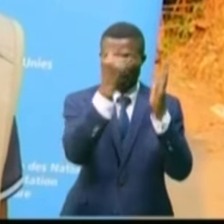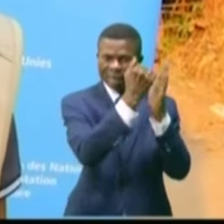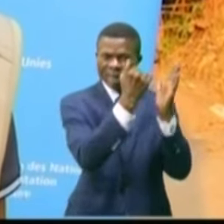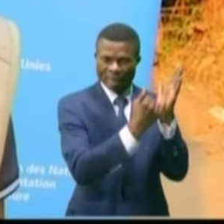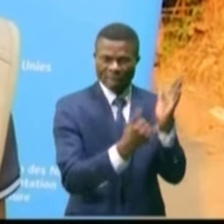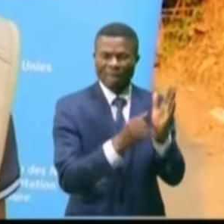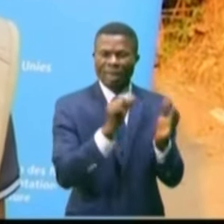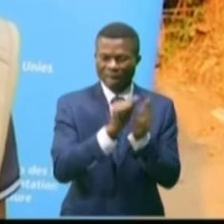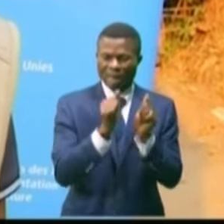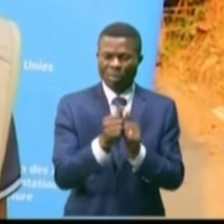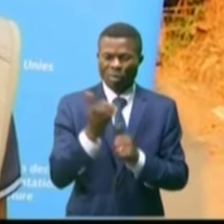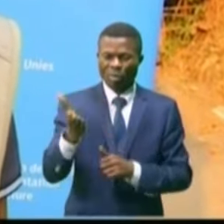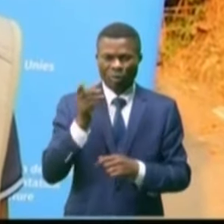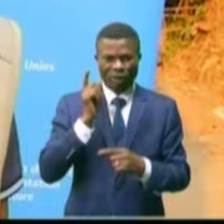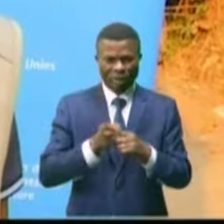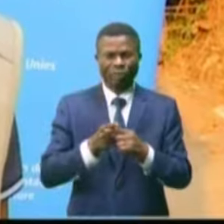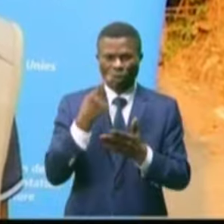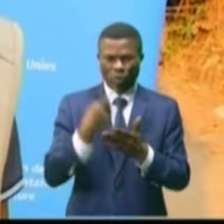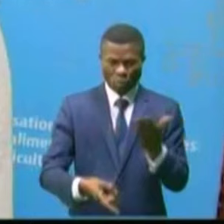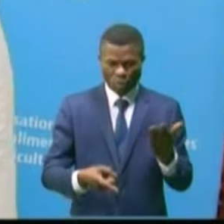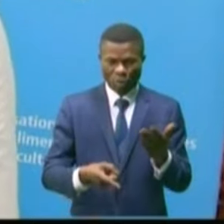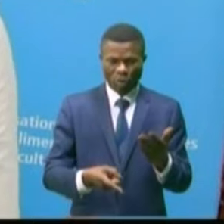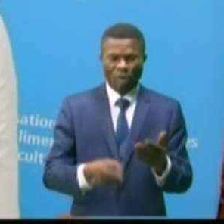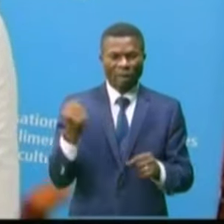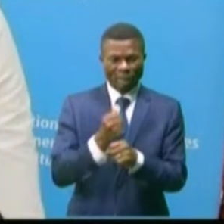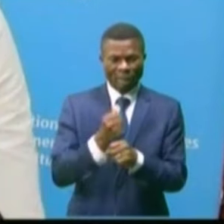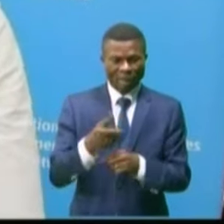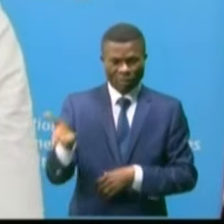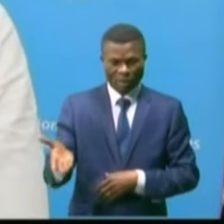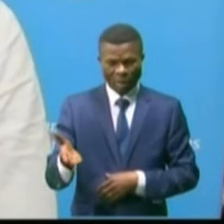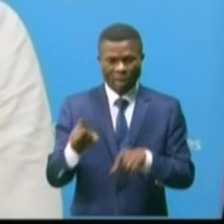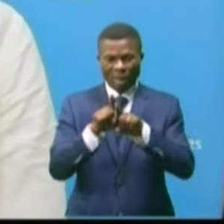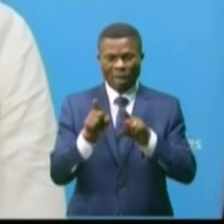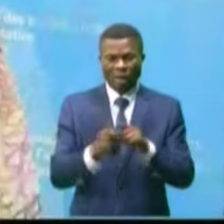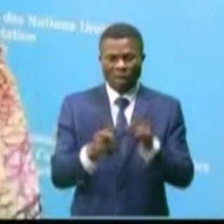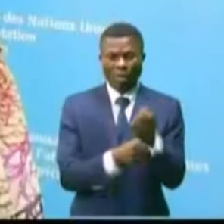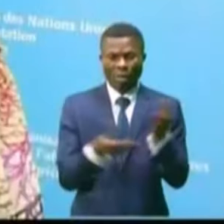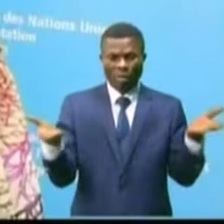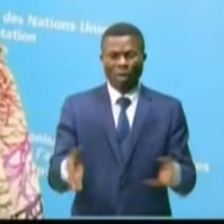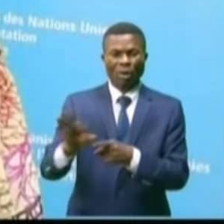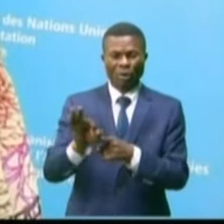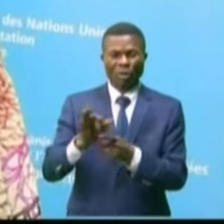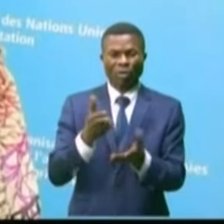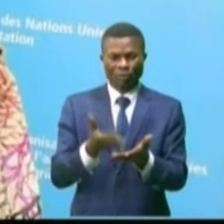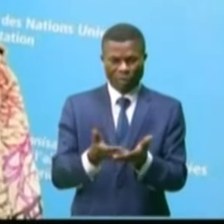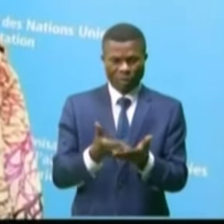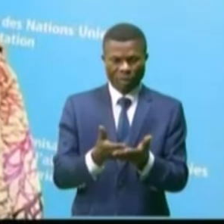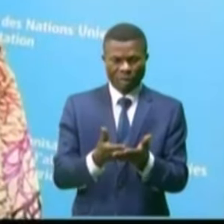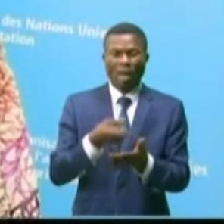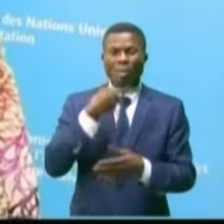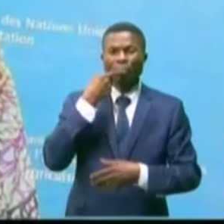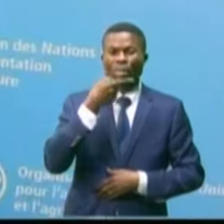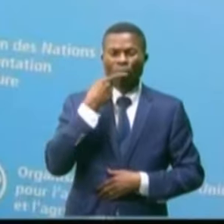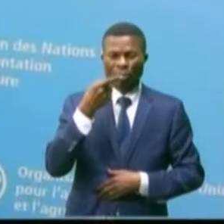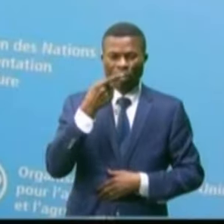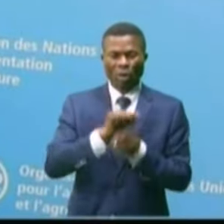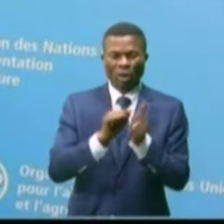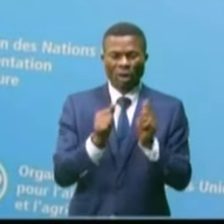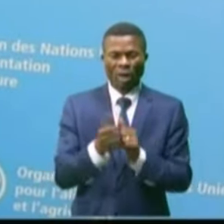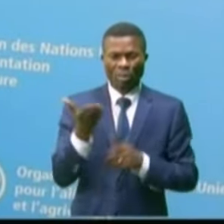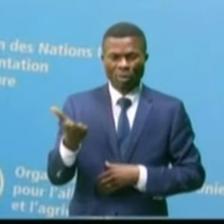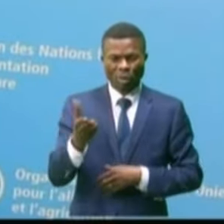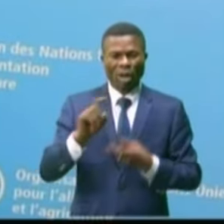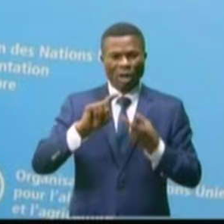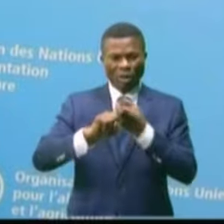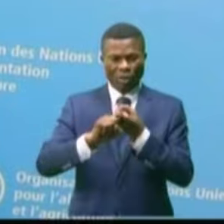problèmes de leur culture. Quelques participants à cet atelier expriment leur gratitude à